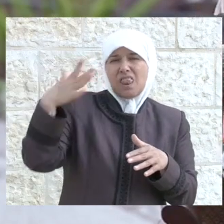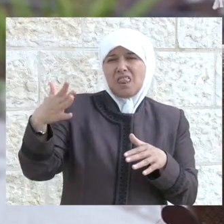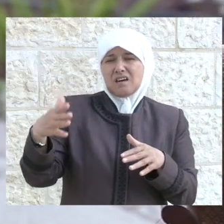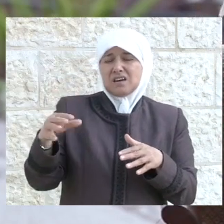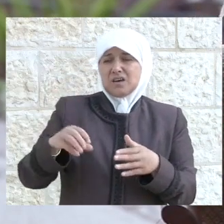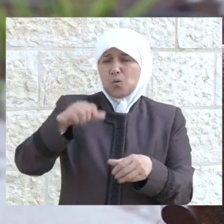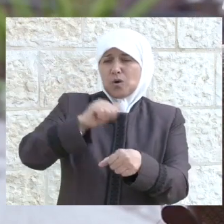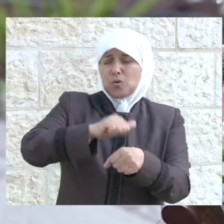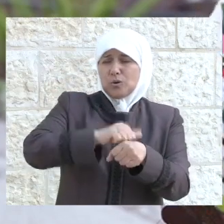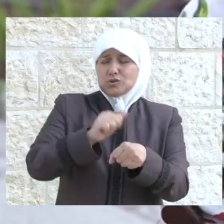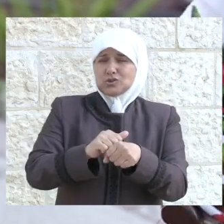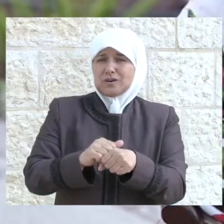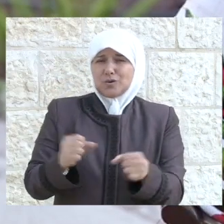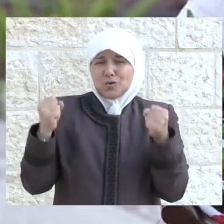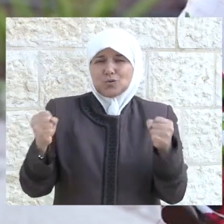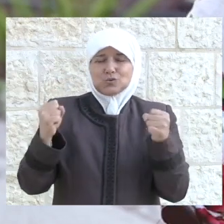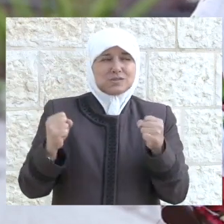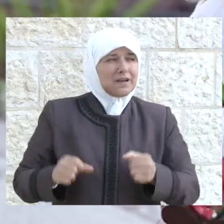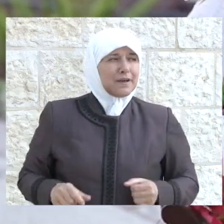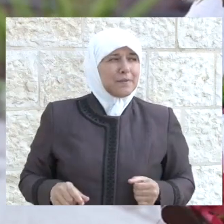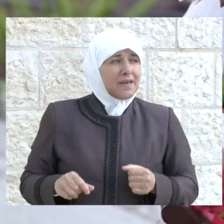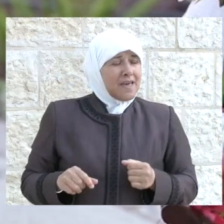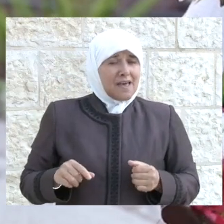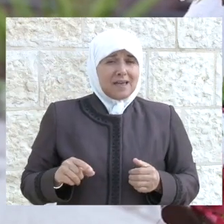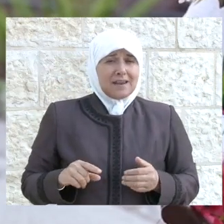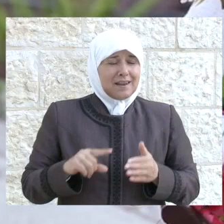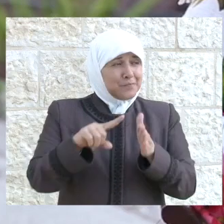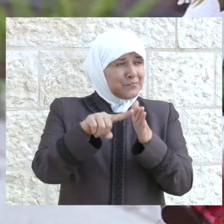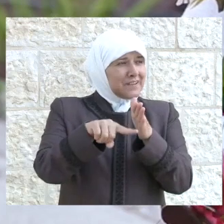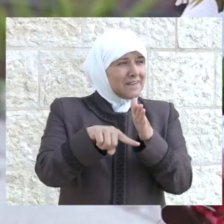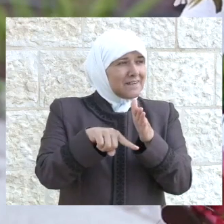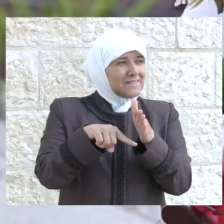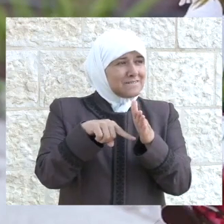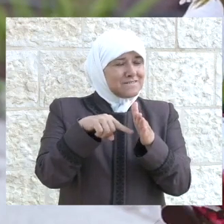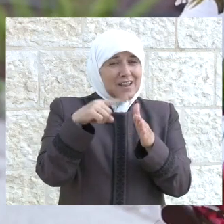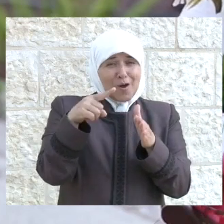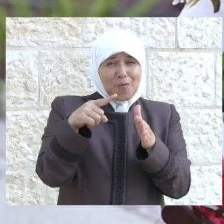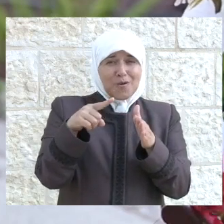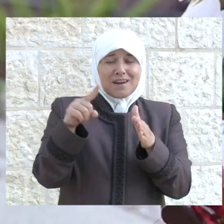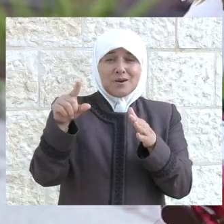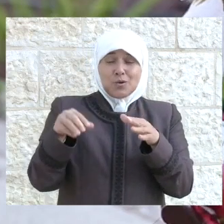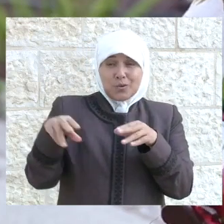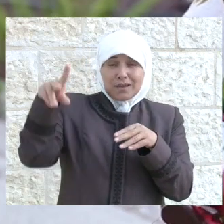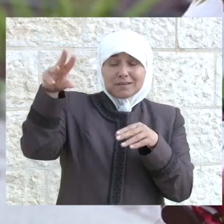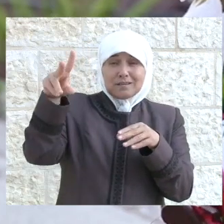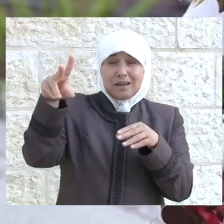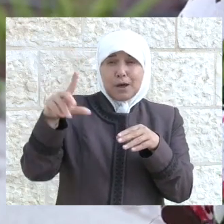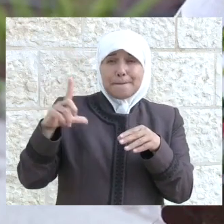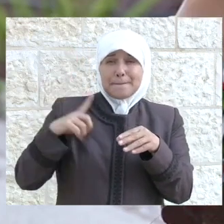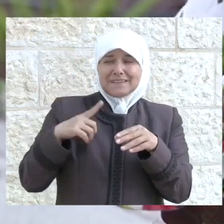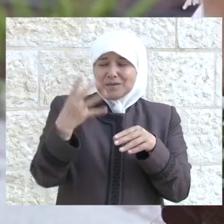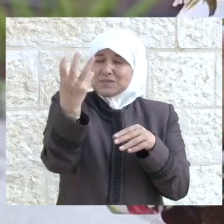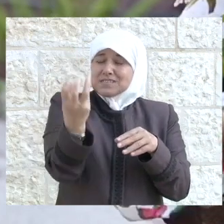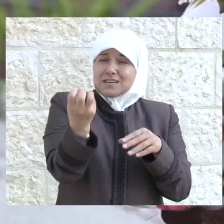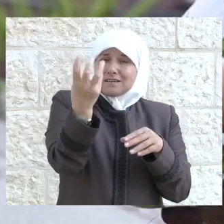الجبل وندخل ونبلش تسلق، نسبه الاكسجين بتصير قد نصف نسبه الاكسجين اللي بتنفسها في الوضع الطبيعي. ففعليا